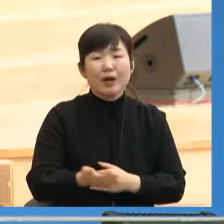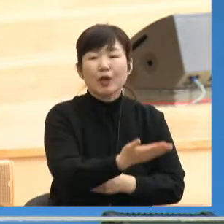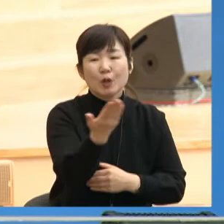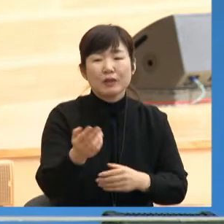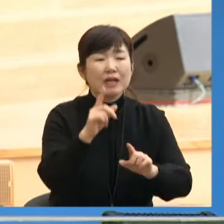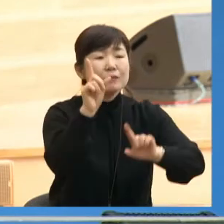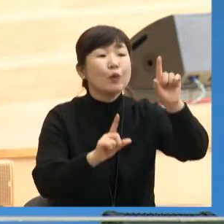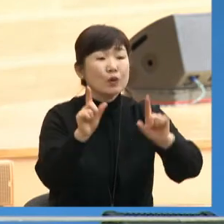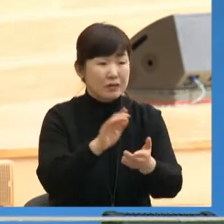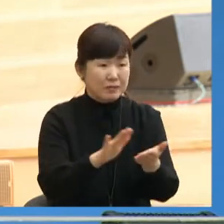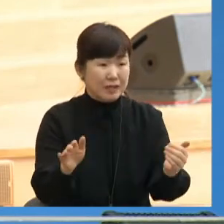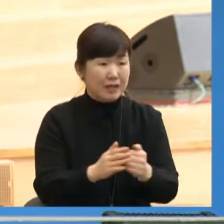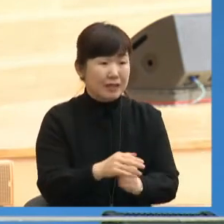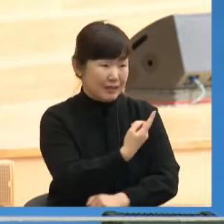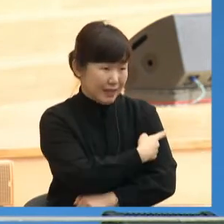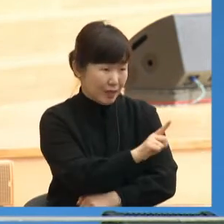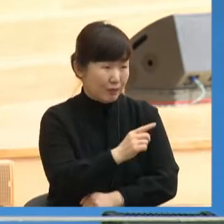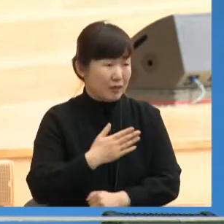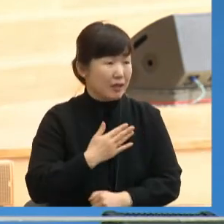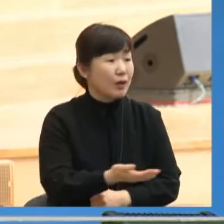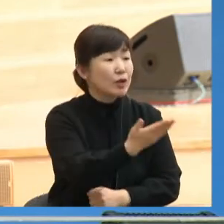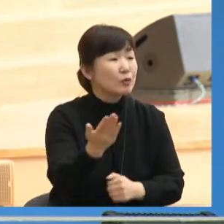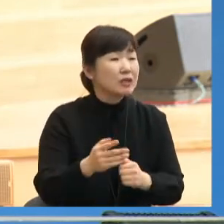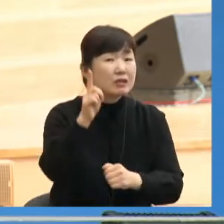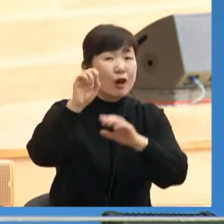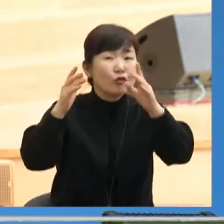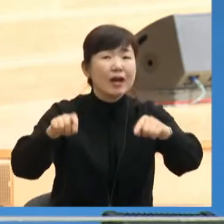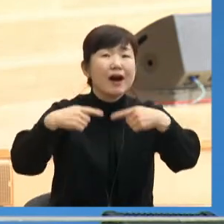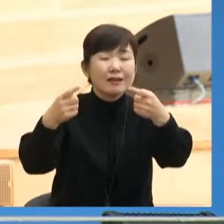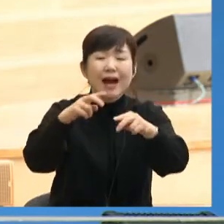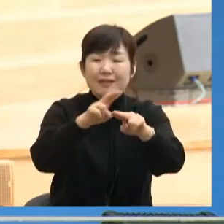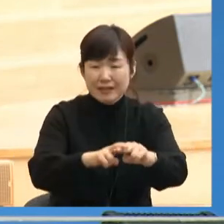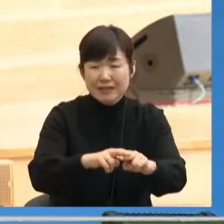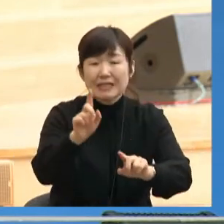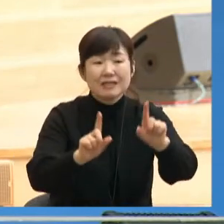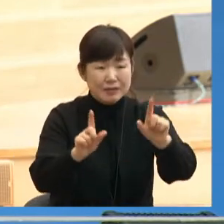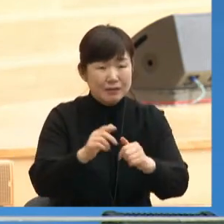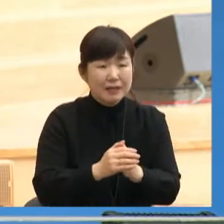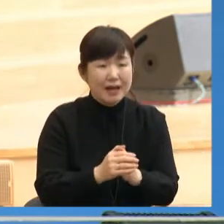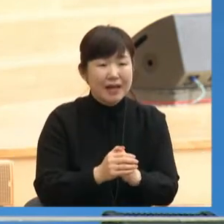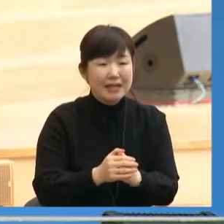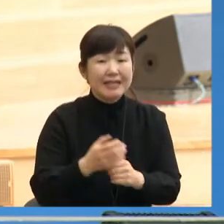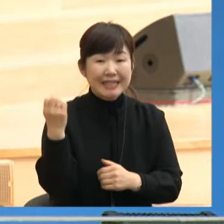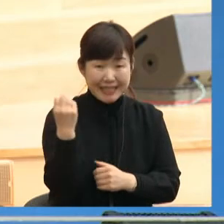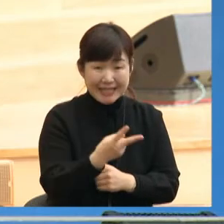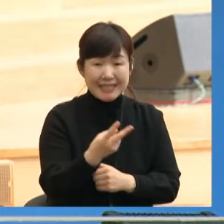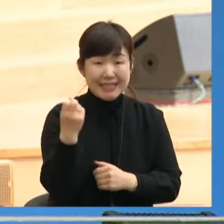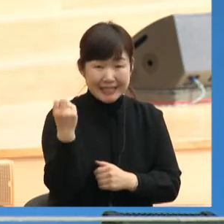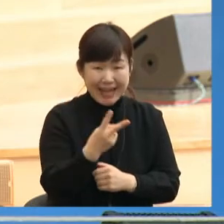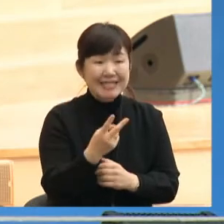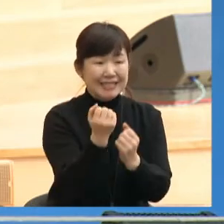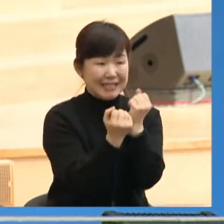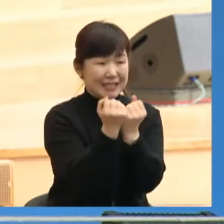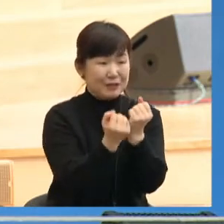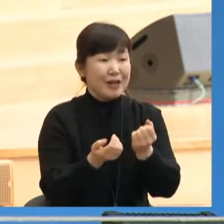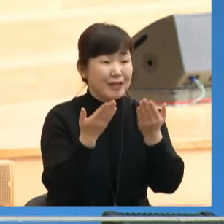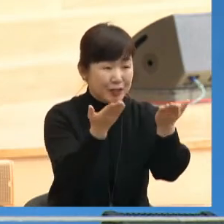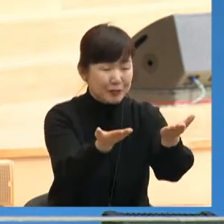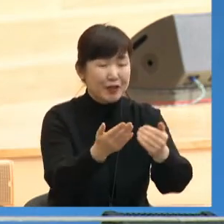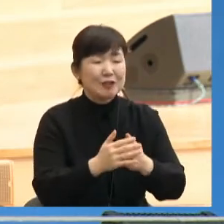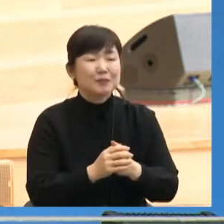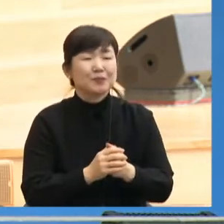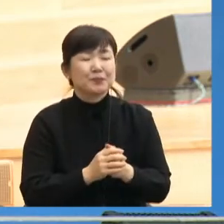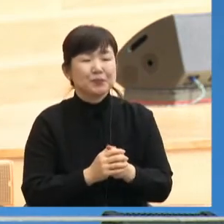아닐까요? 자격 없는 우리가 천국에서 앉아있는 그 자리. 이 부분을 여러분 다시 한 번 더 재해석을 해드리면서 설교를